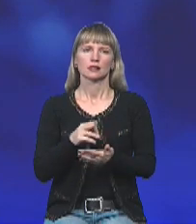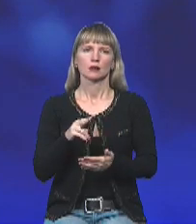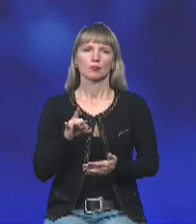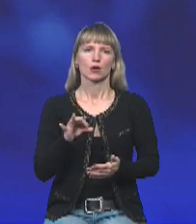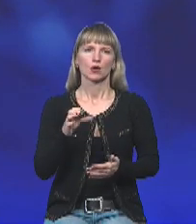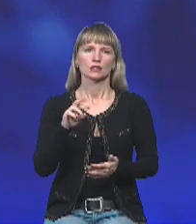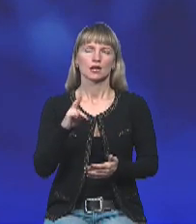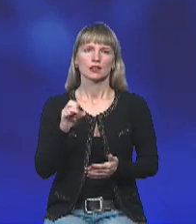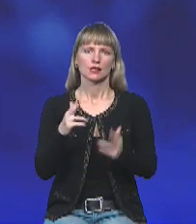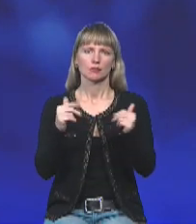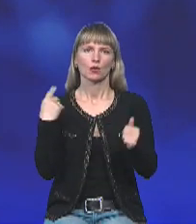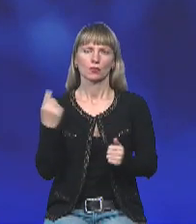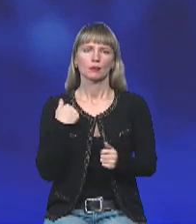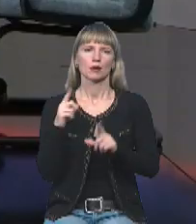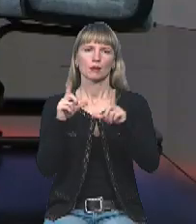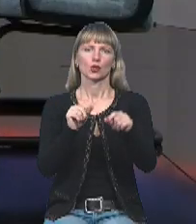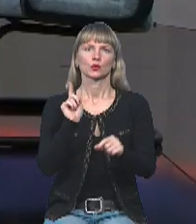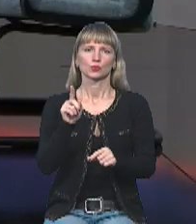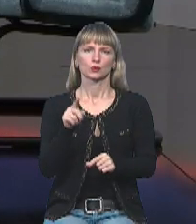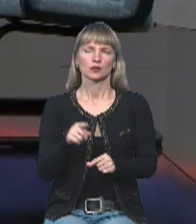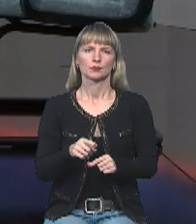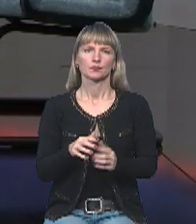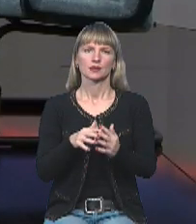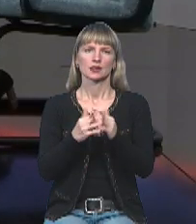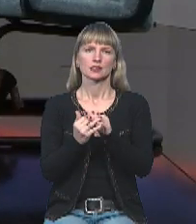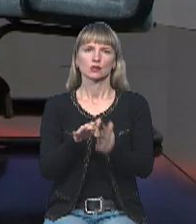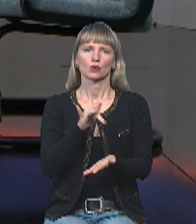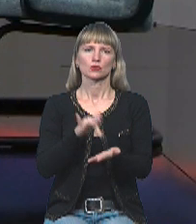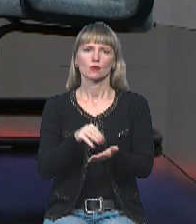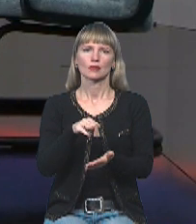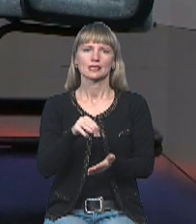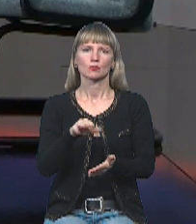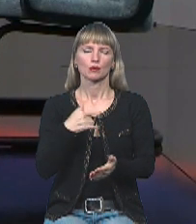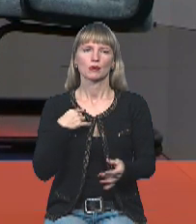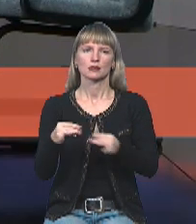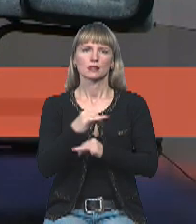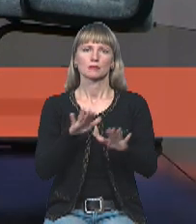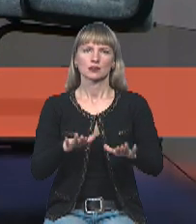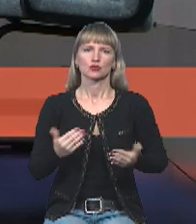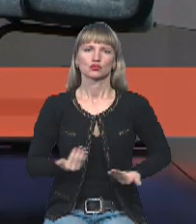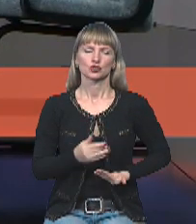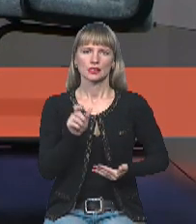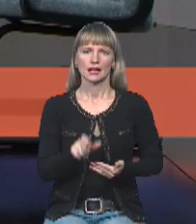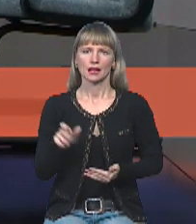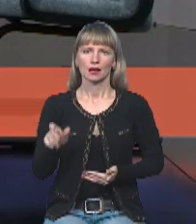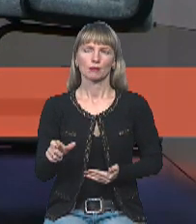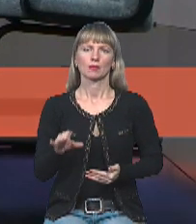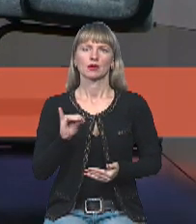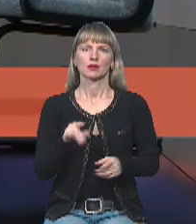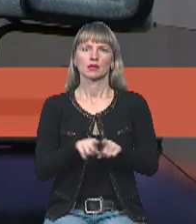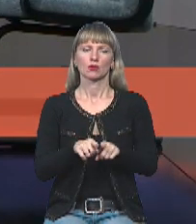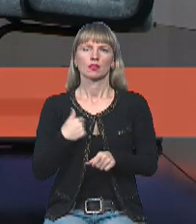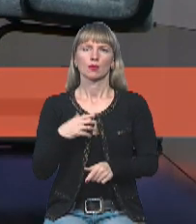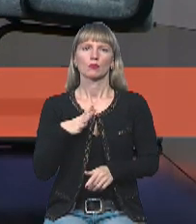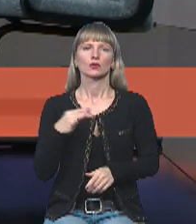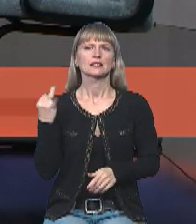Дніпропетровська область. Ми поїхали туди. Ми селище міського типу. Ми спілкувалися з місцевими жителями також, але